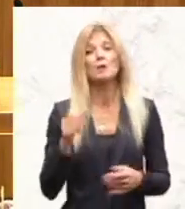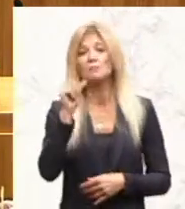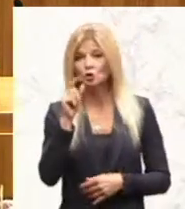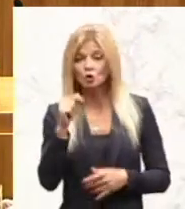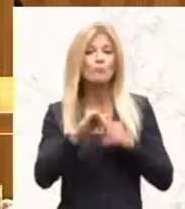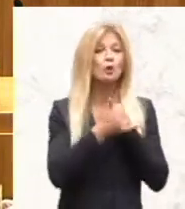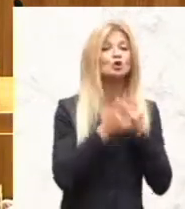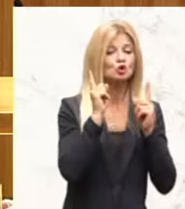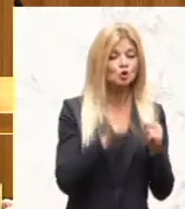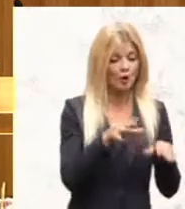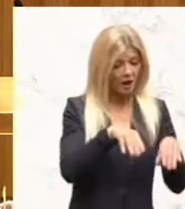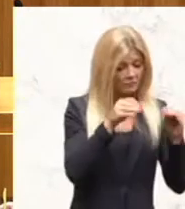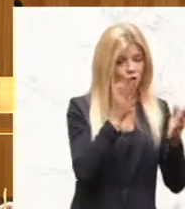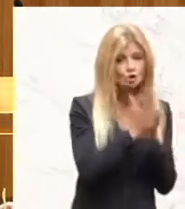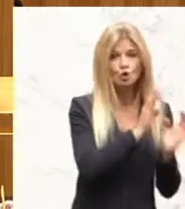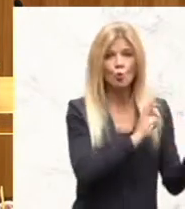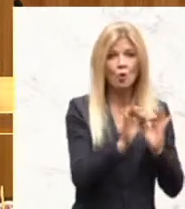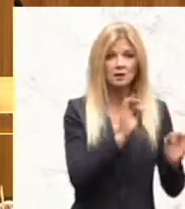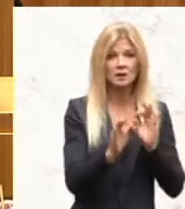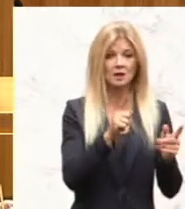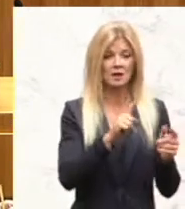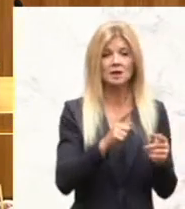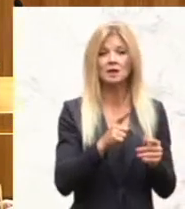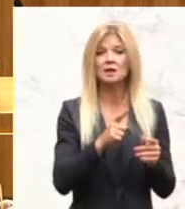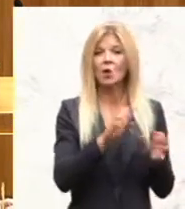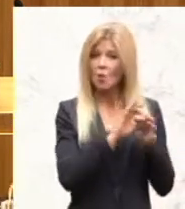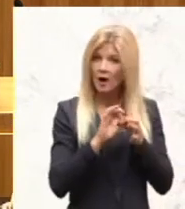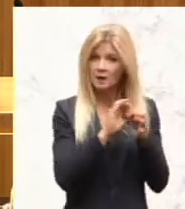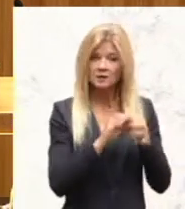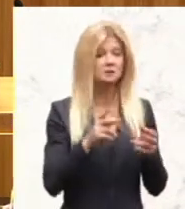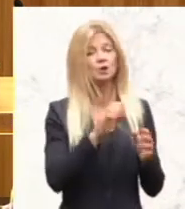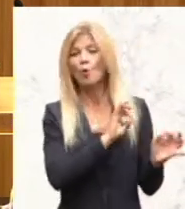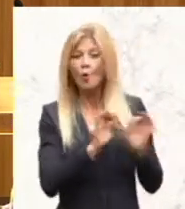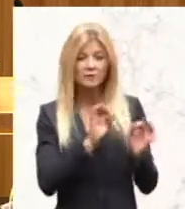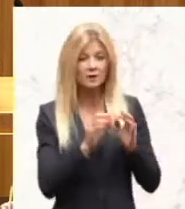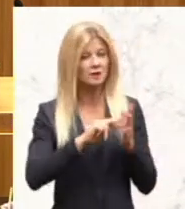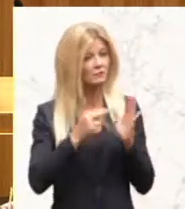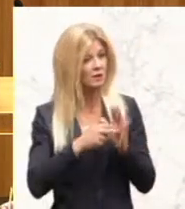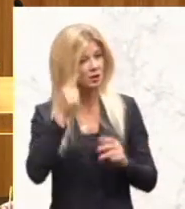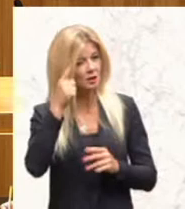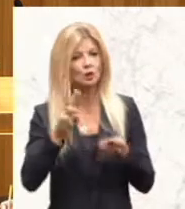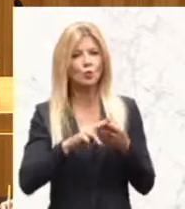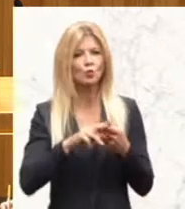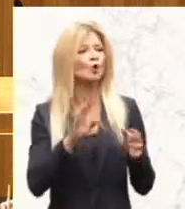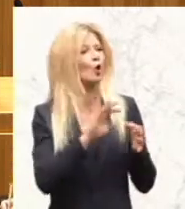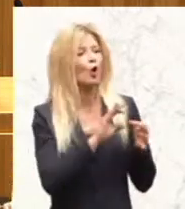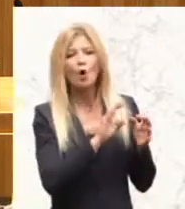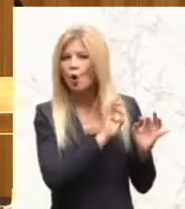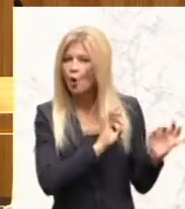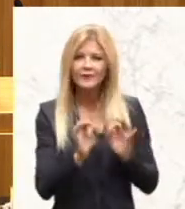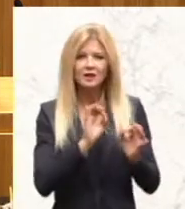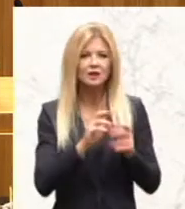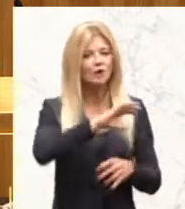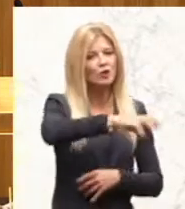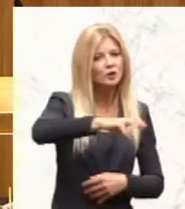werden, ordentlich technisch durchgedacht werden, ordentlich organisatorisch, föderalistisch mit den Bundesländern abgesprochen werden. Und da